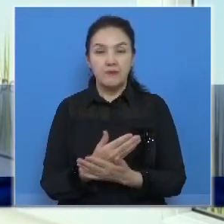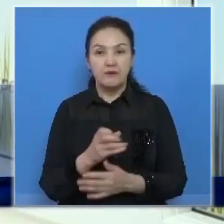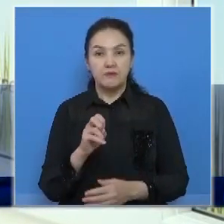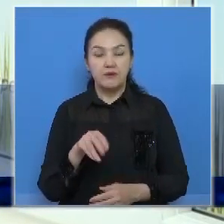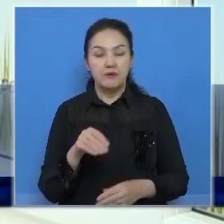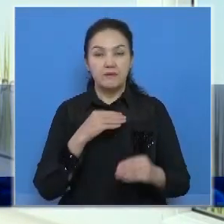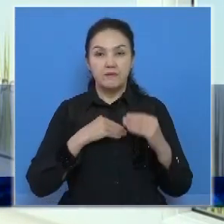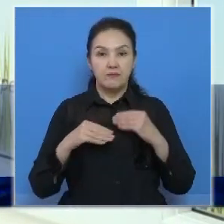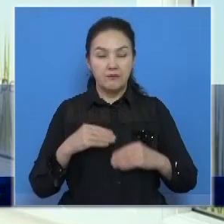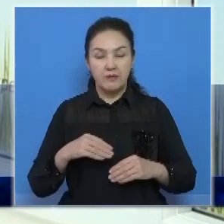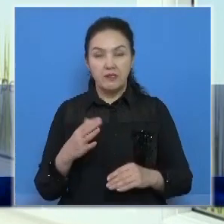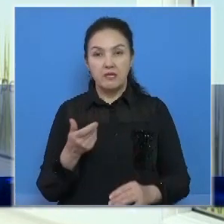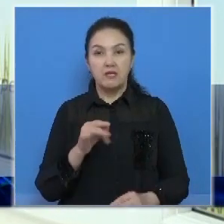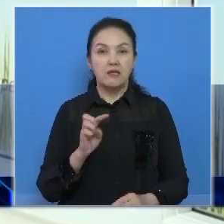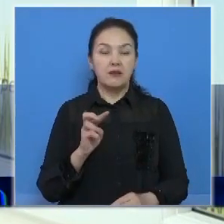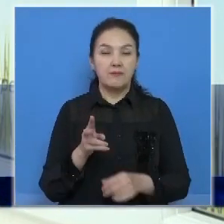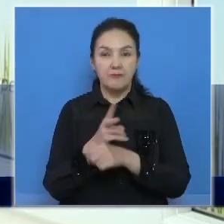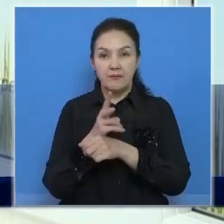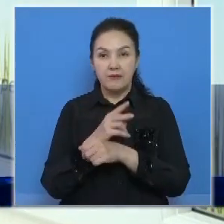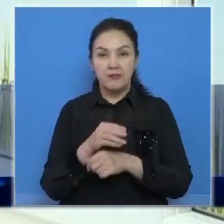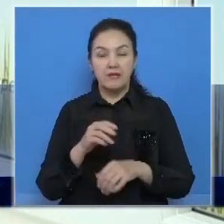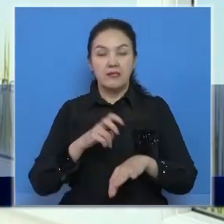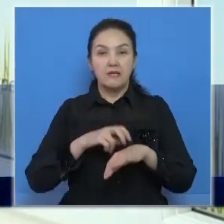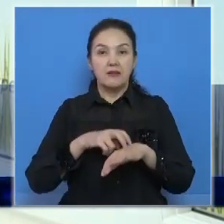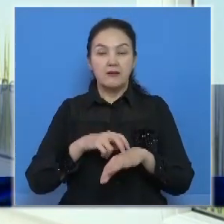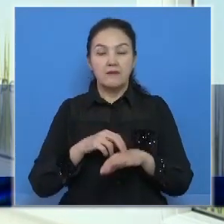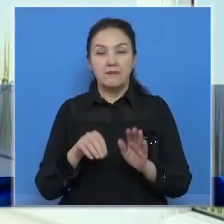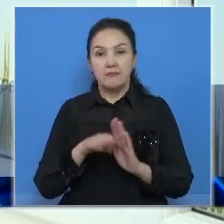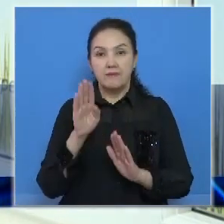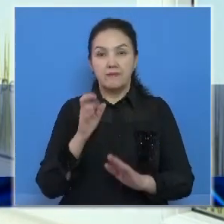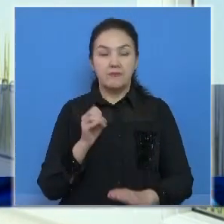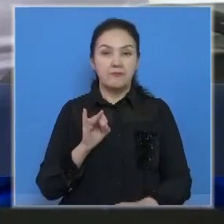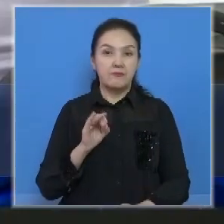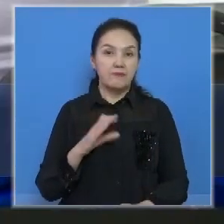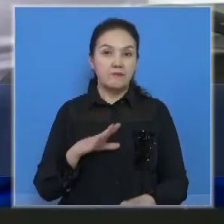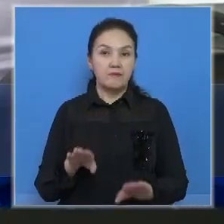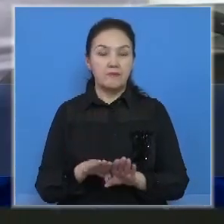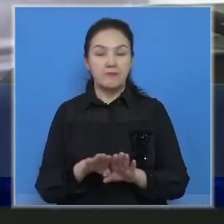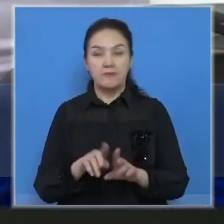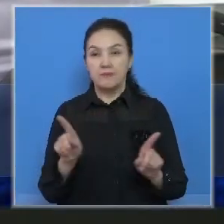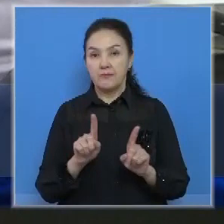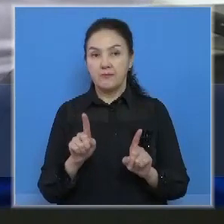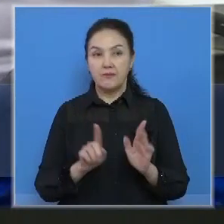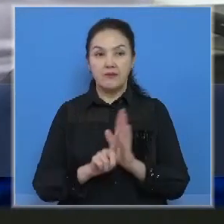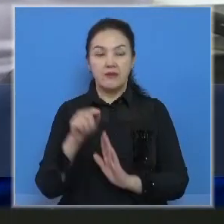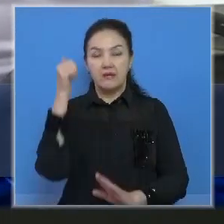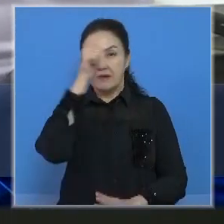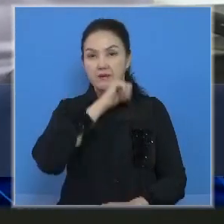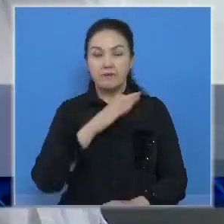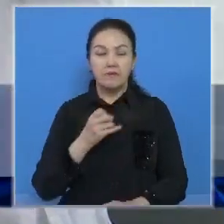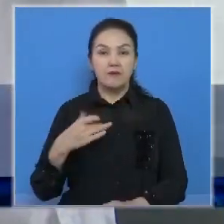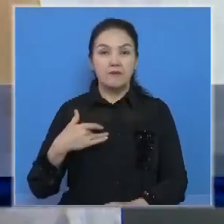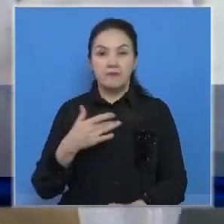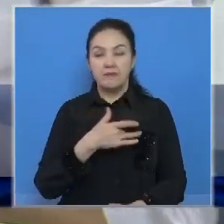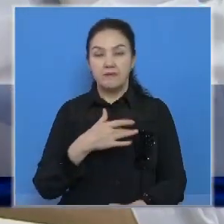шахты, галокамеры, там, и доктора неквалифицированные, пульмонологи. Стоит отметить, что с начала года диагноз